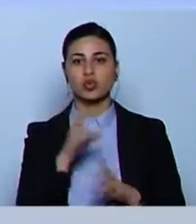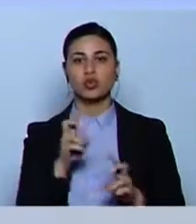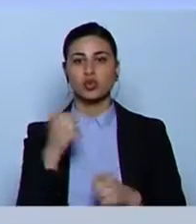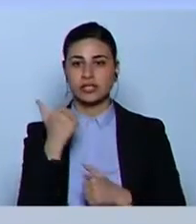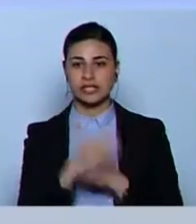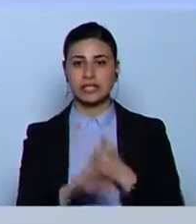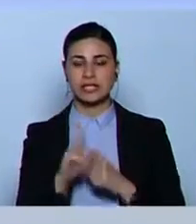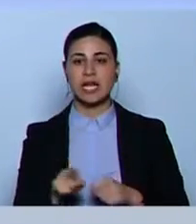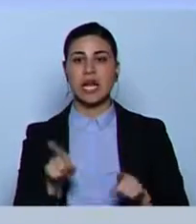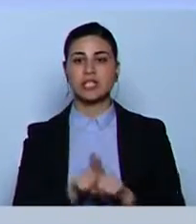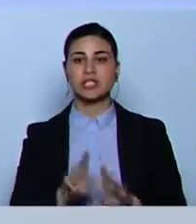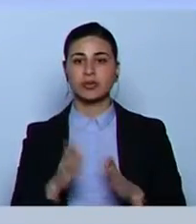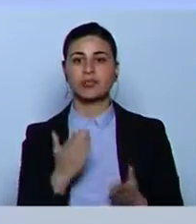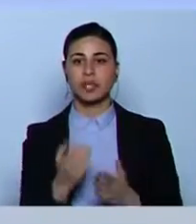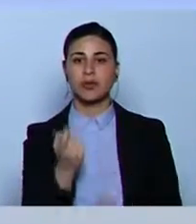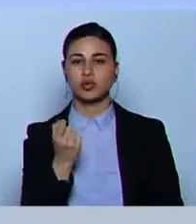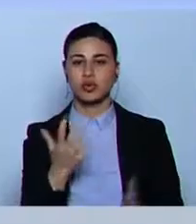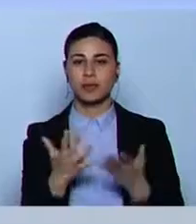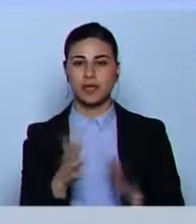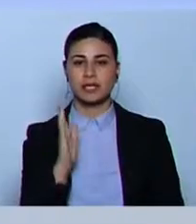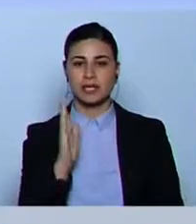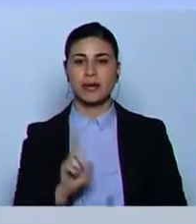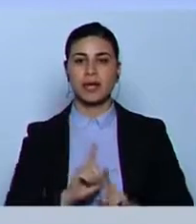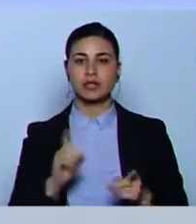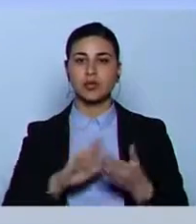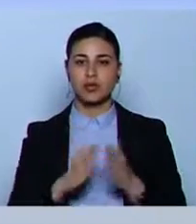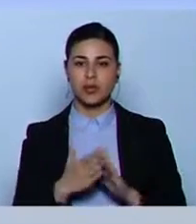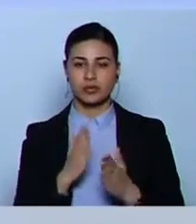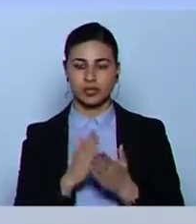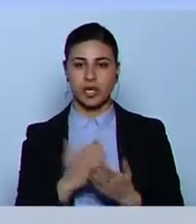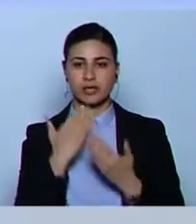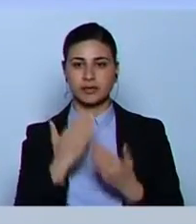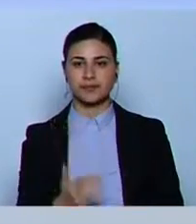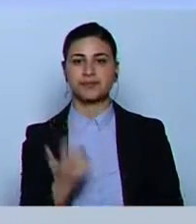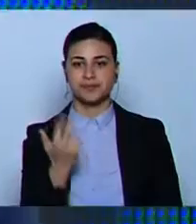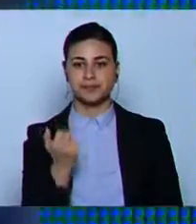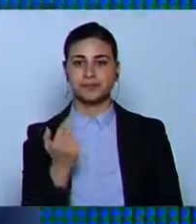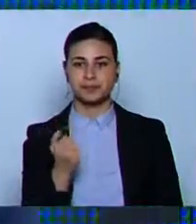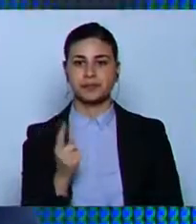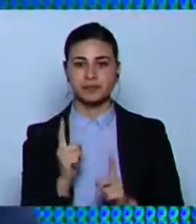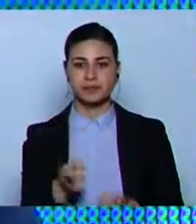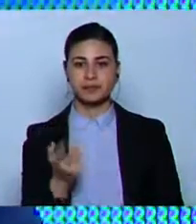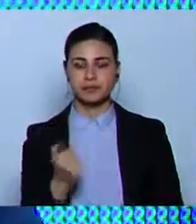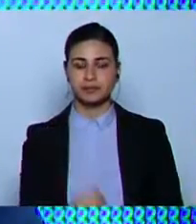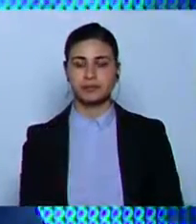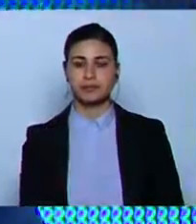ქალაქი და ასე შემთხვევაში ალბათ ცოტა კიდე უფრო განსაკუთრებულ პირობებში ხართ. რა თქმა უნდა, გეთახმებით.